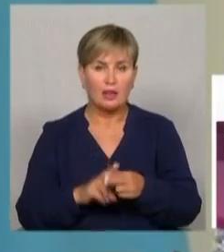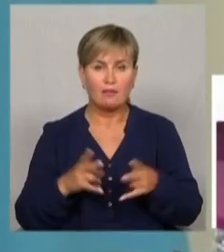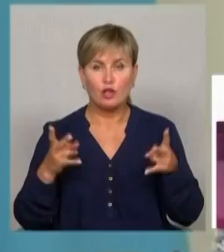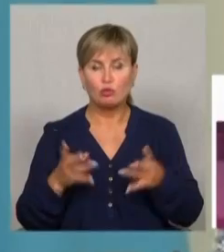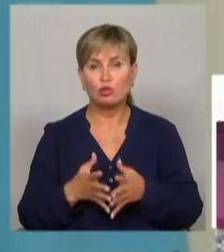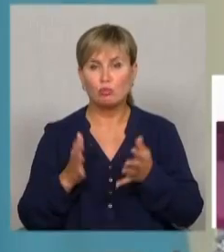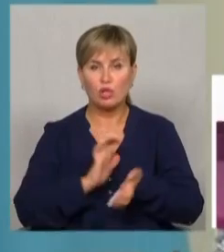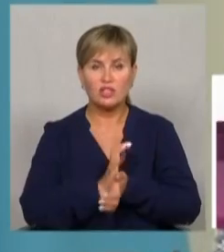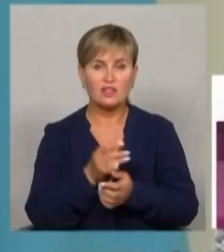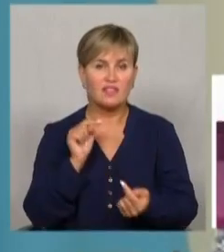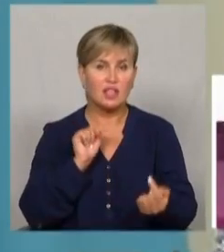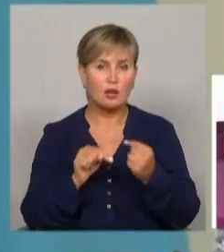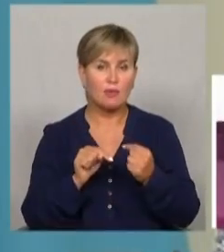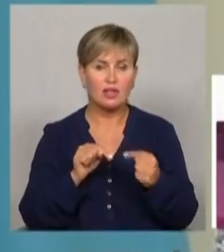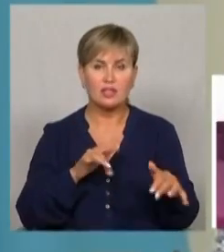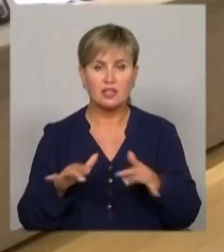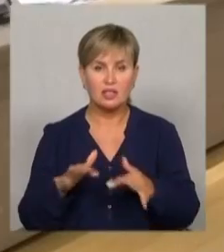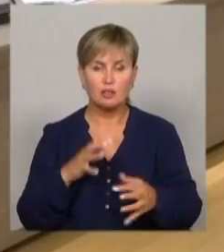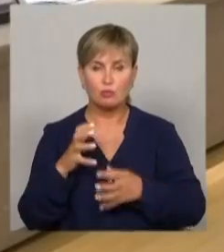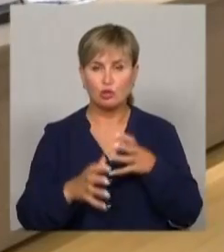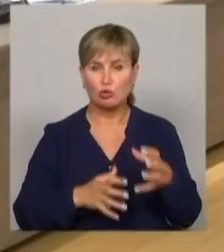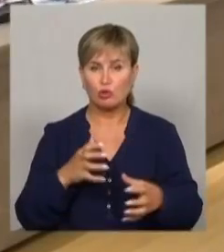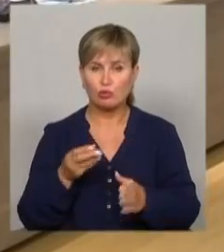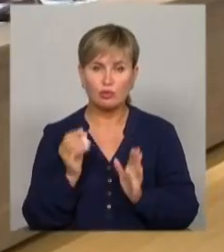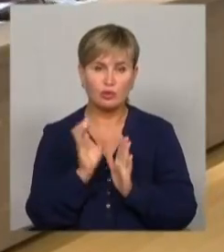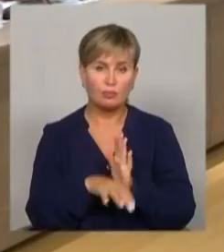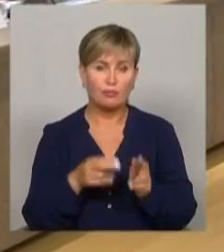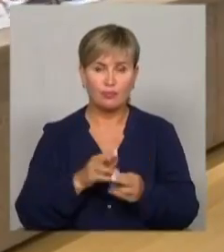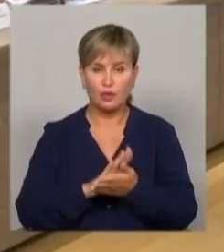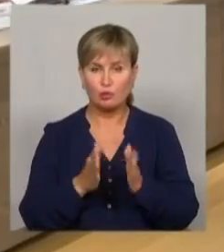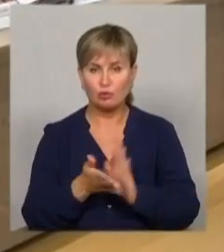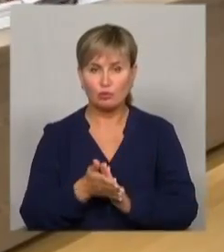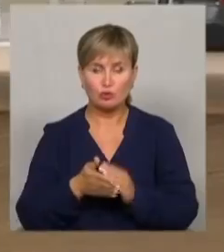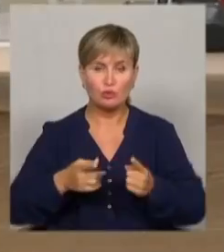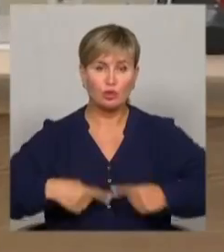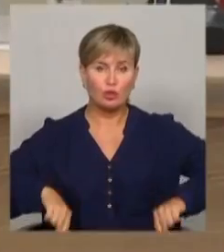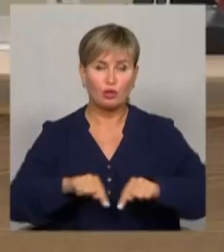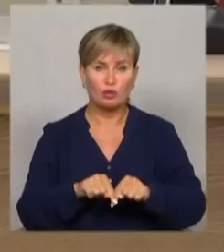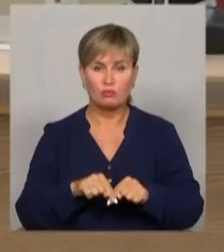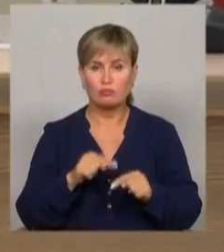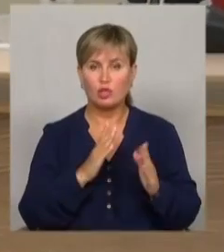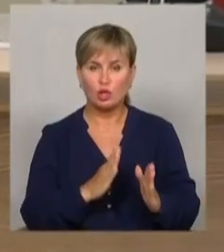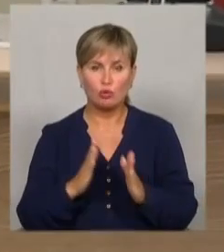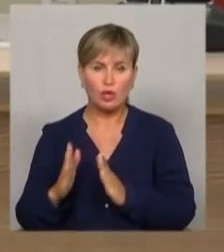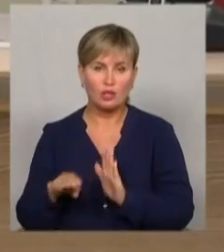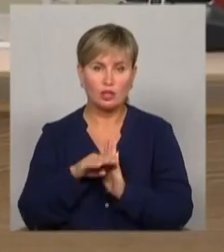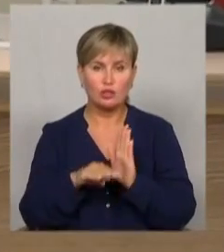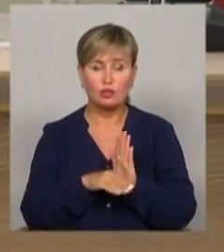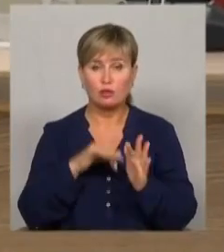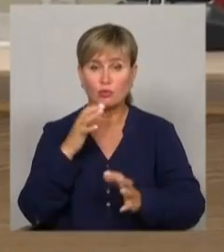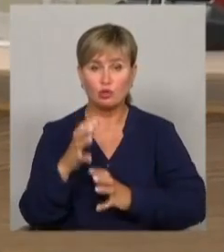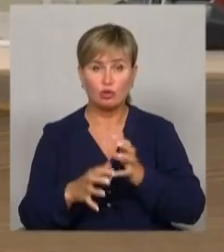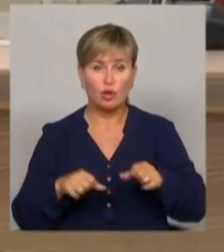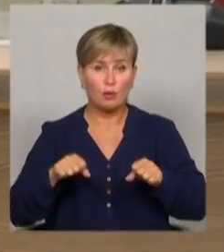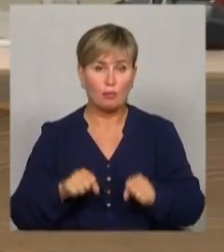более тесно взаимодействовать с международными депозитария me в этих условиях площадка мфц с ее регуляторным режимом и международным